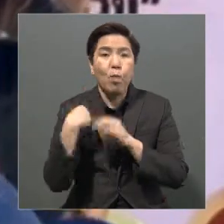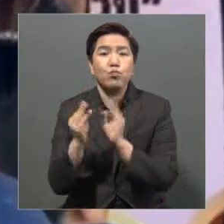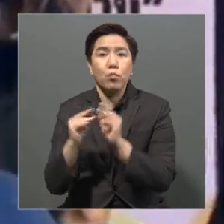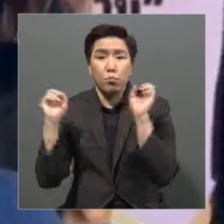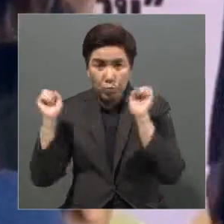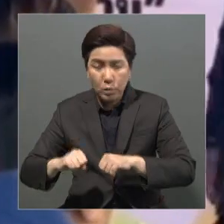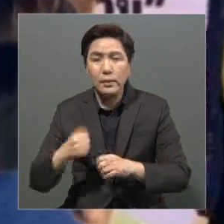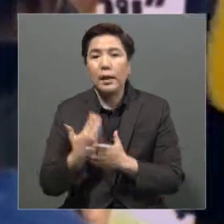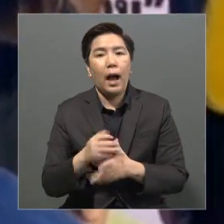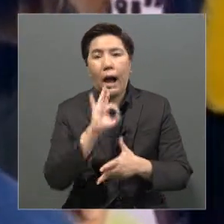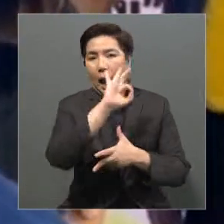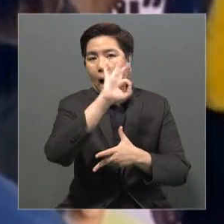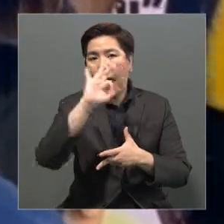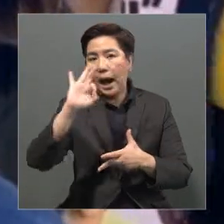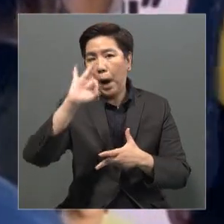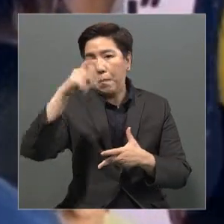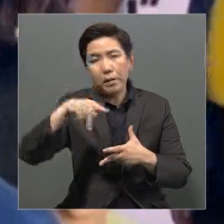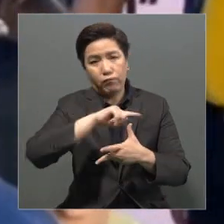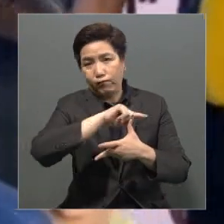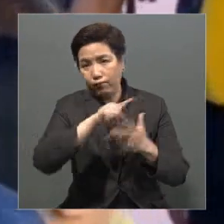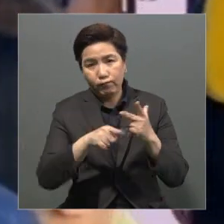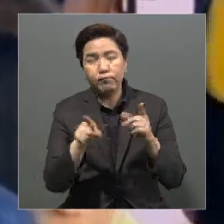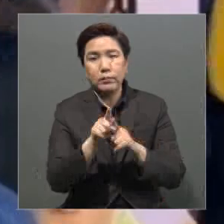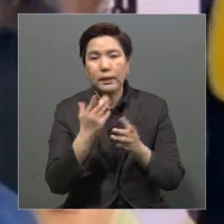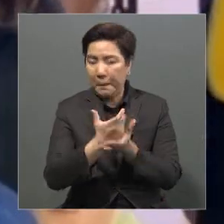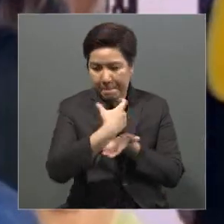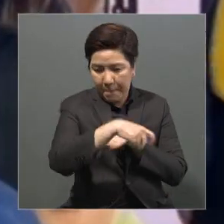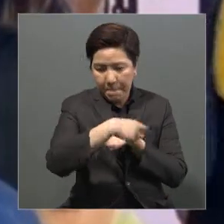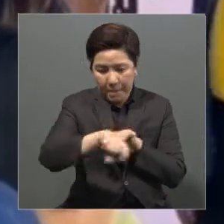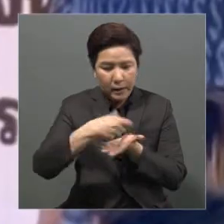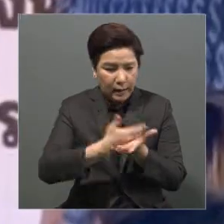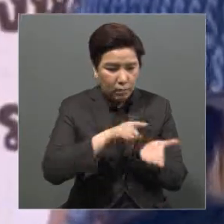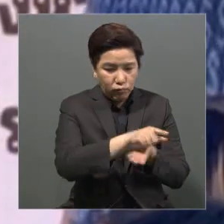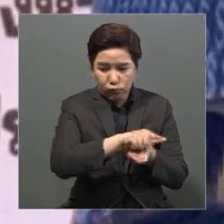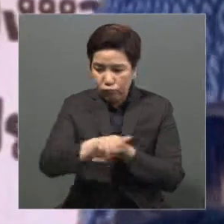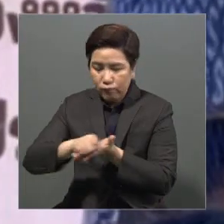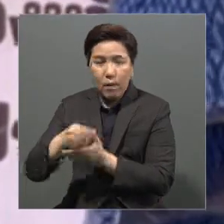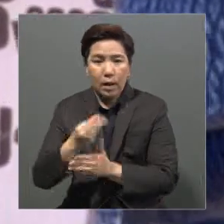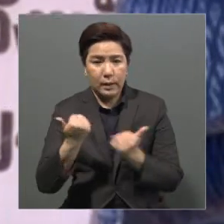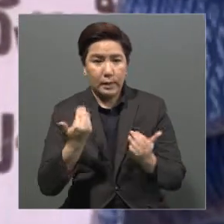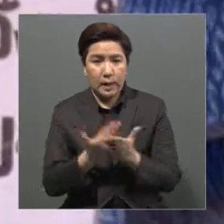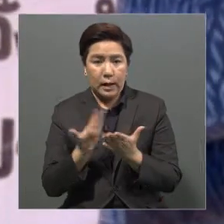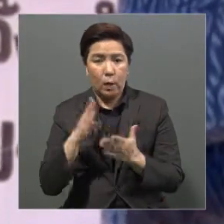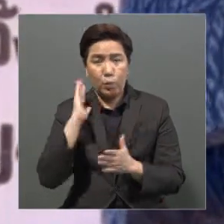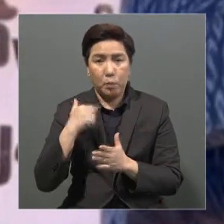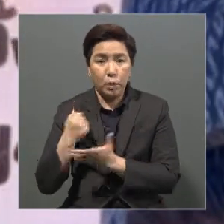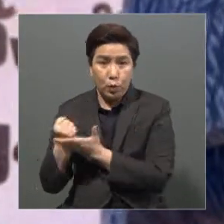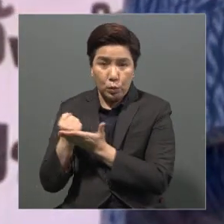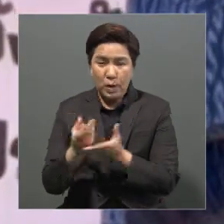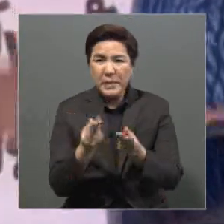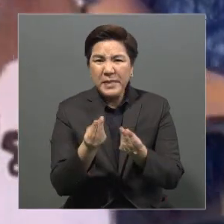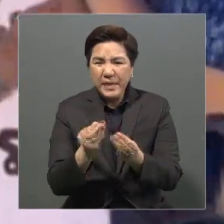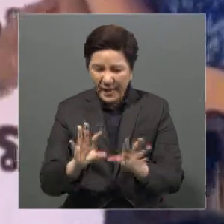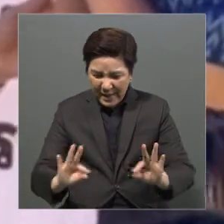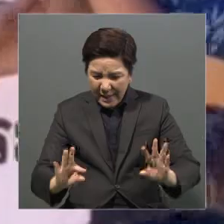เนี่ยได้ 9,000บาทค่ะแล้วก็พร้อมจ่ายผ่านระบบพร้อมเพให้กับพี่น้องประชาชนแล้วก็จะมีเงินที่มีการสนับสนุนล้างดินโคลน